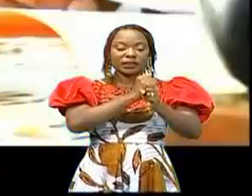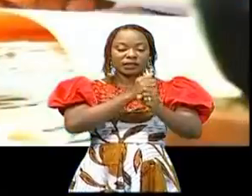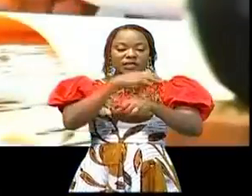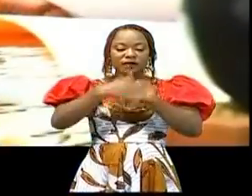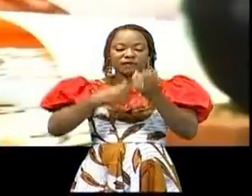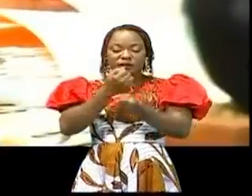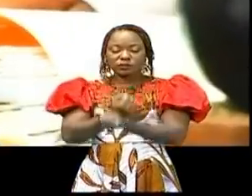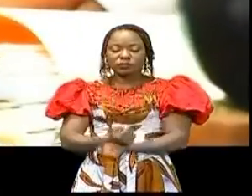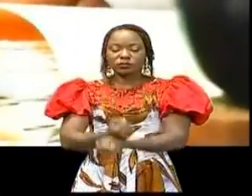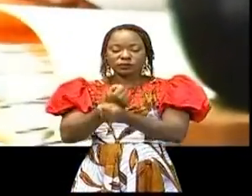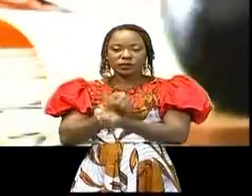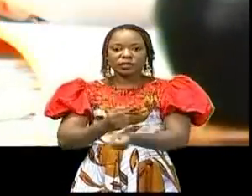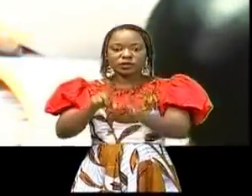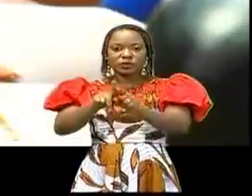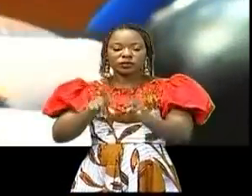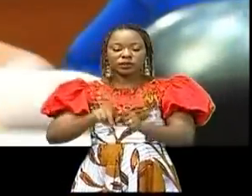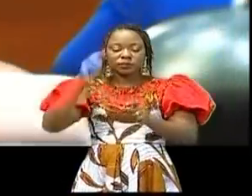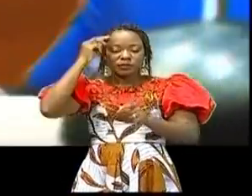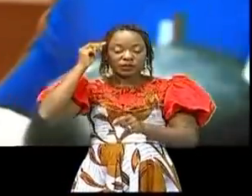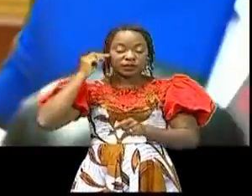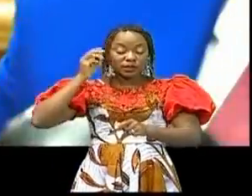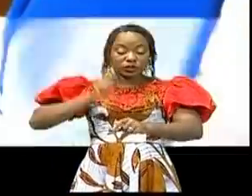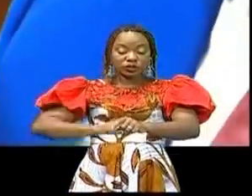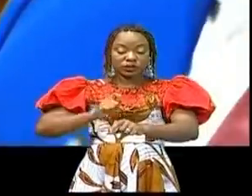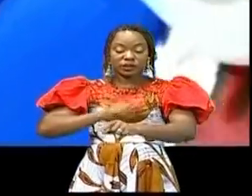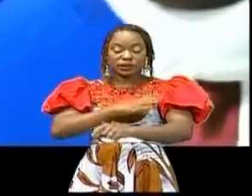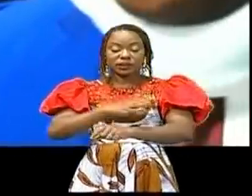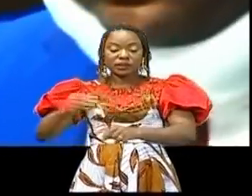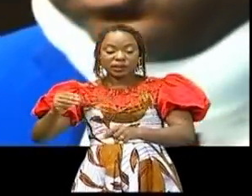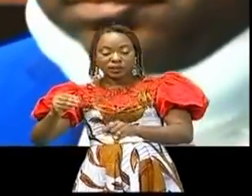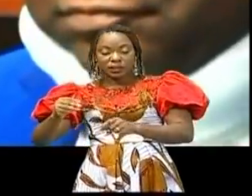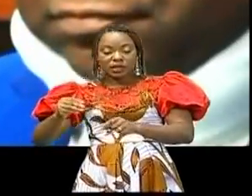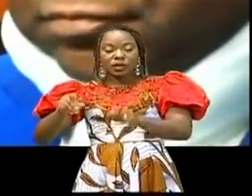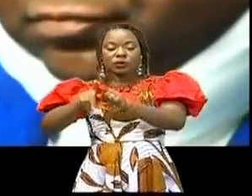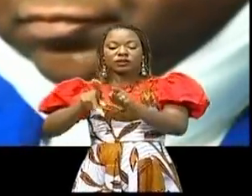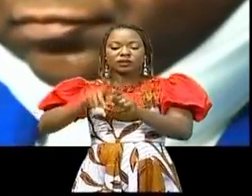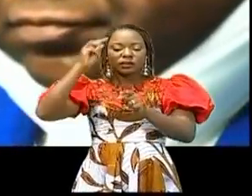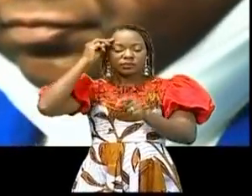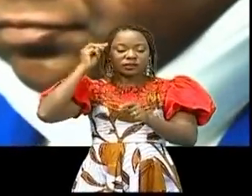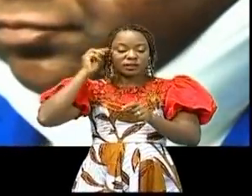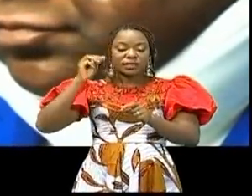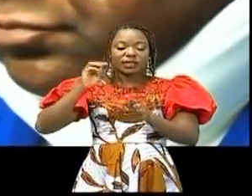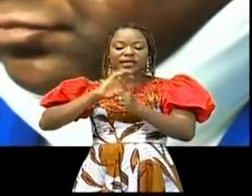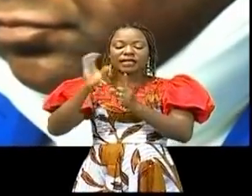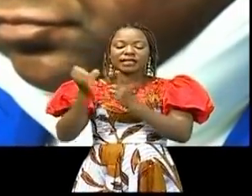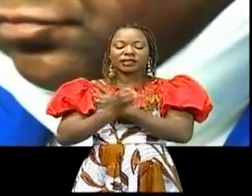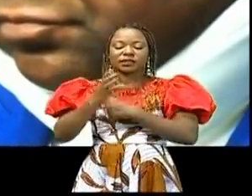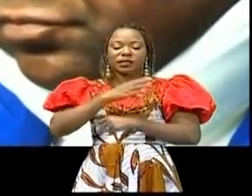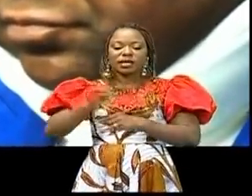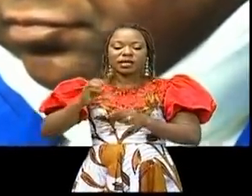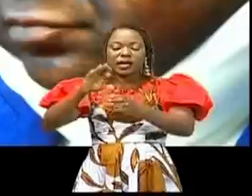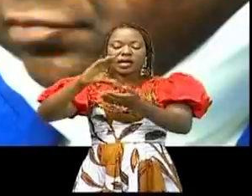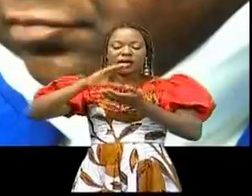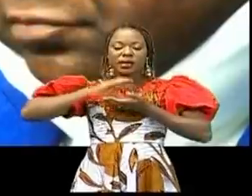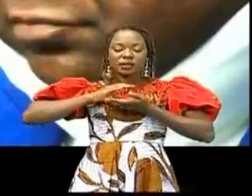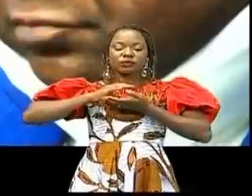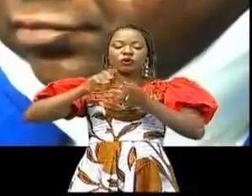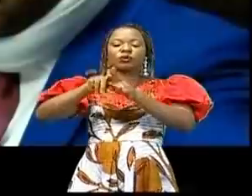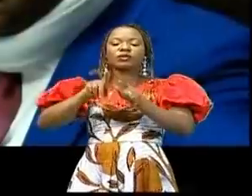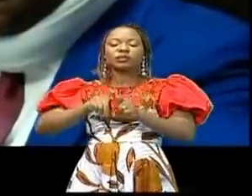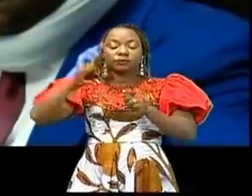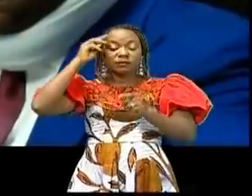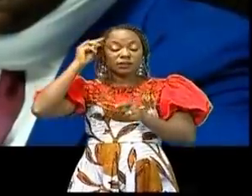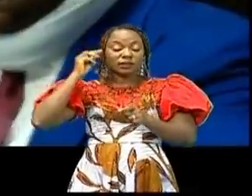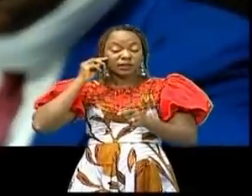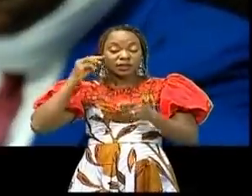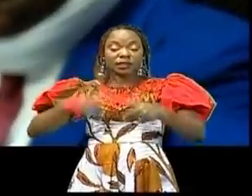coutumières, de la ministre d'État, ministre de la Justice et garde des Sceaux, de la ministre de la Culture, Arts et Patrimoine, du ministre de la Jeunesse et